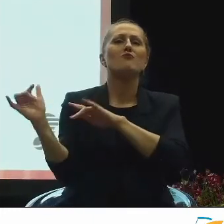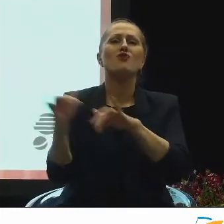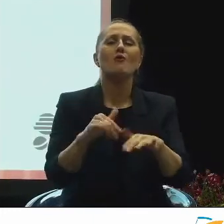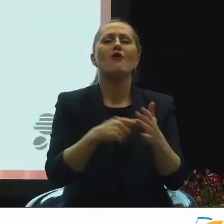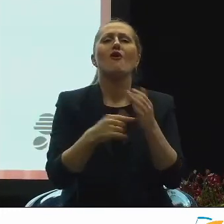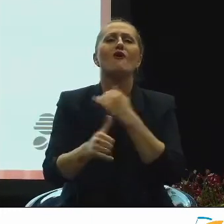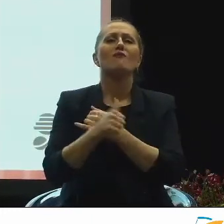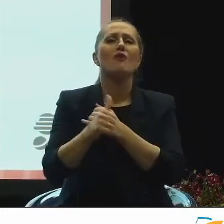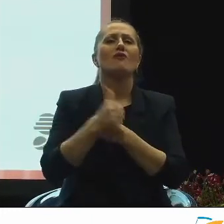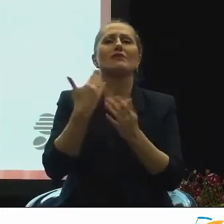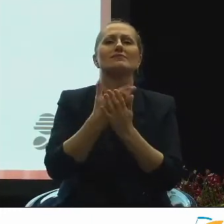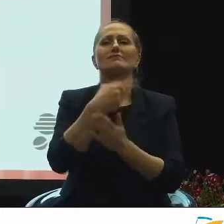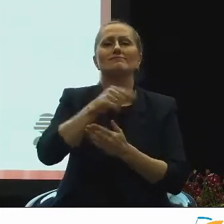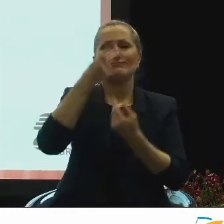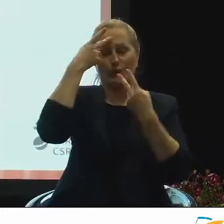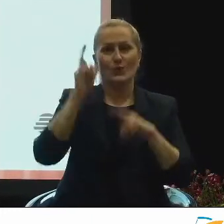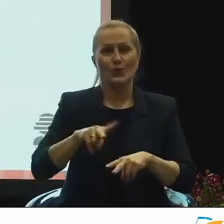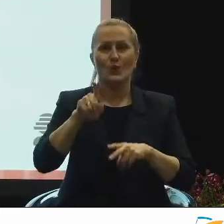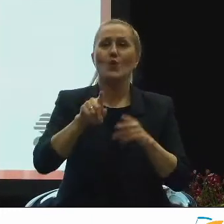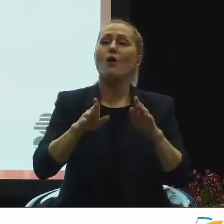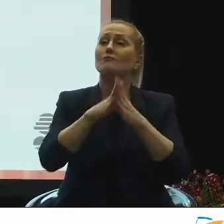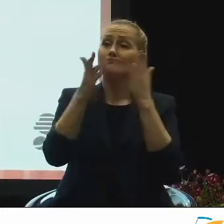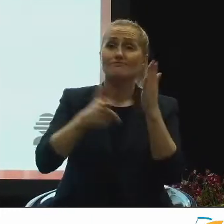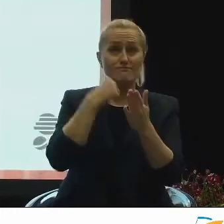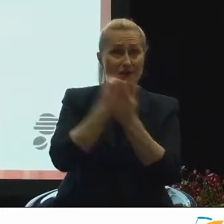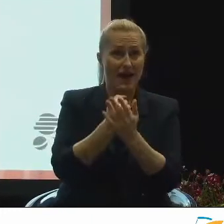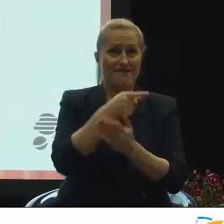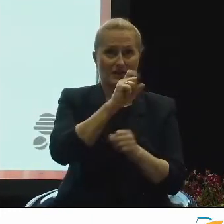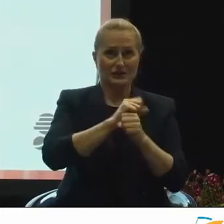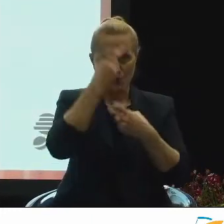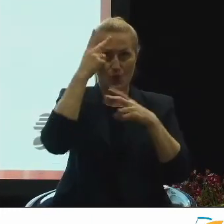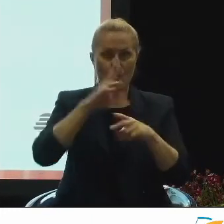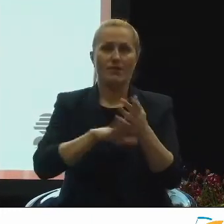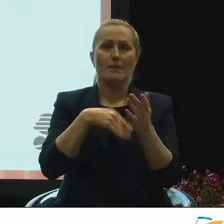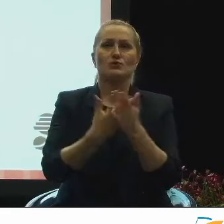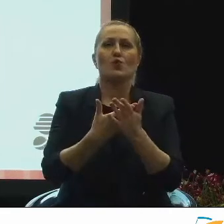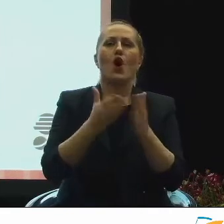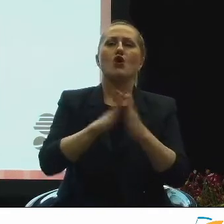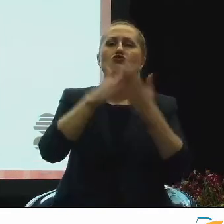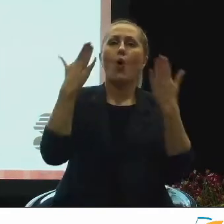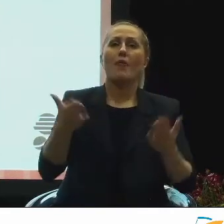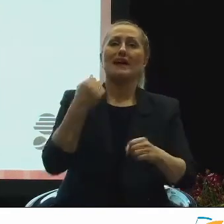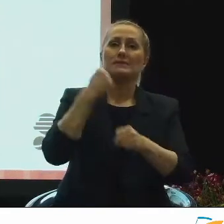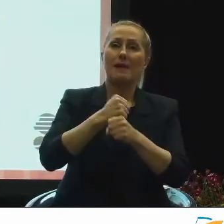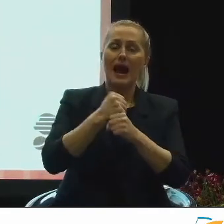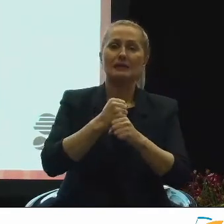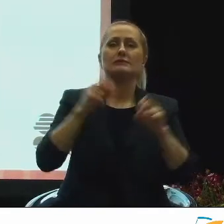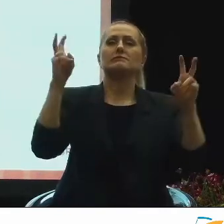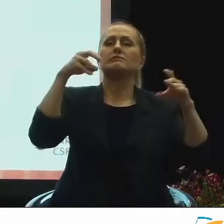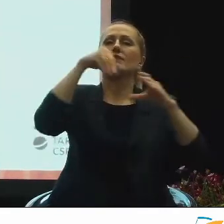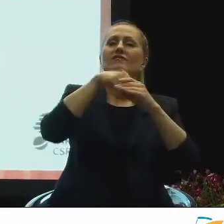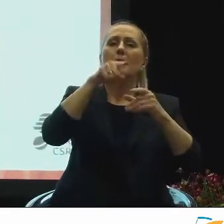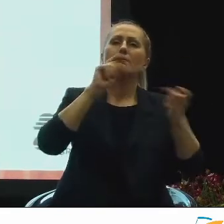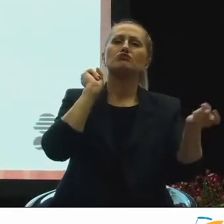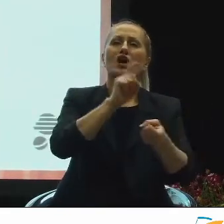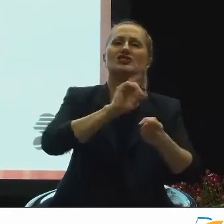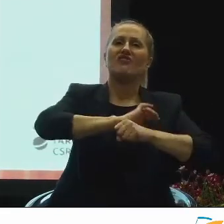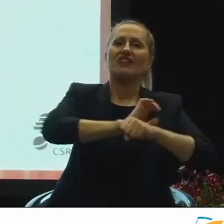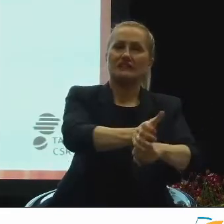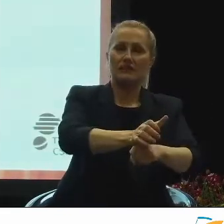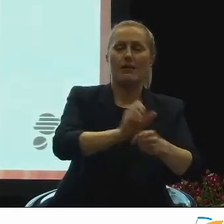wynikiem tego, że są przyjęte odpowiednie akty prawne, jak na przykład kodeks pracy w zakresie przeciwdziałania dyskryminacji,